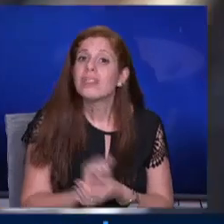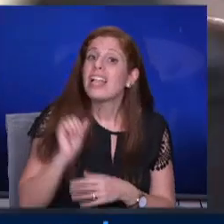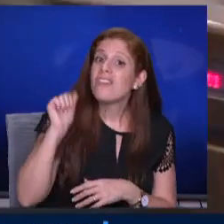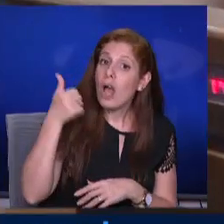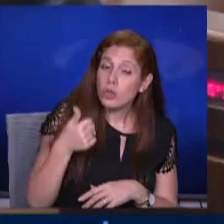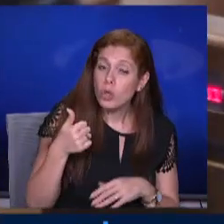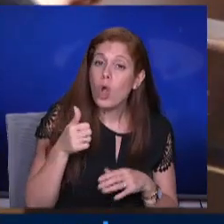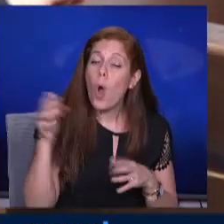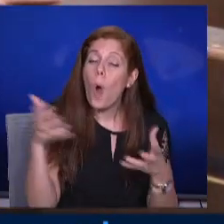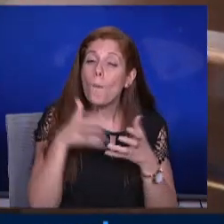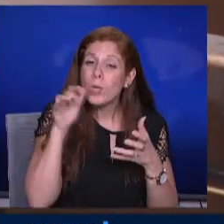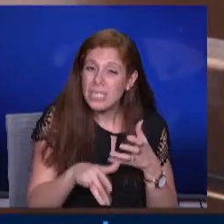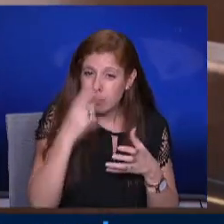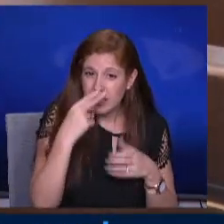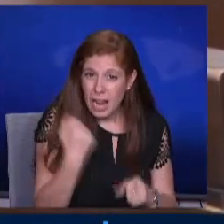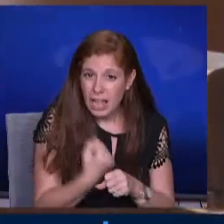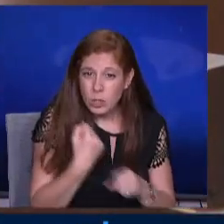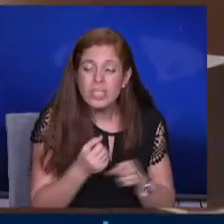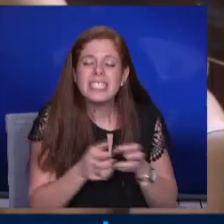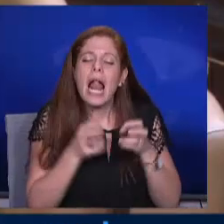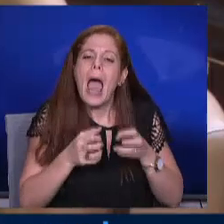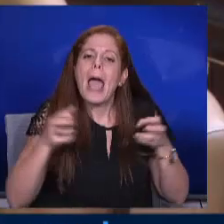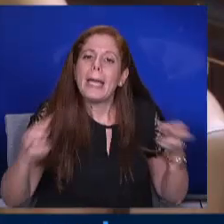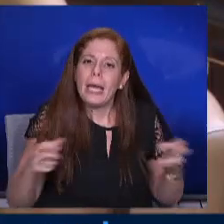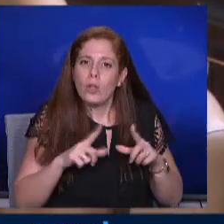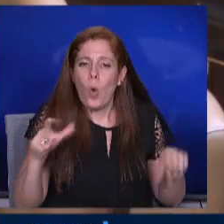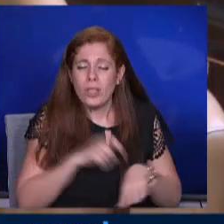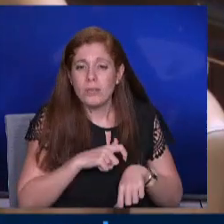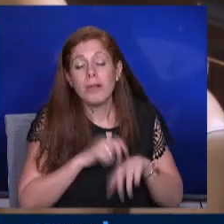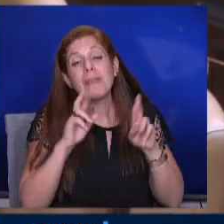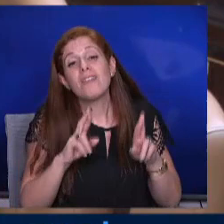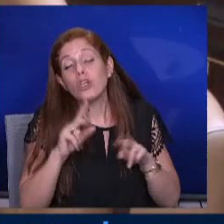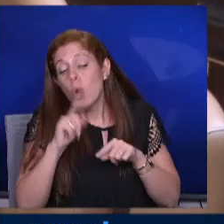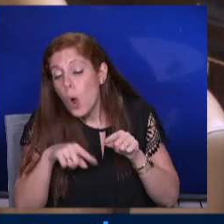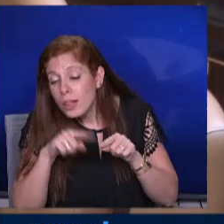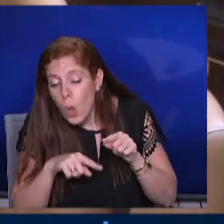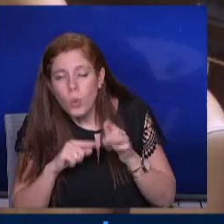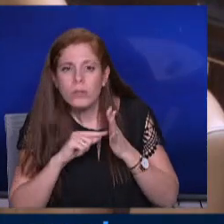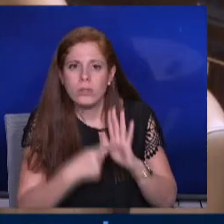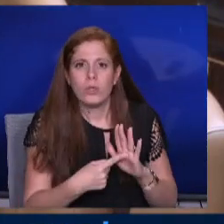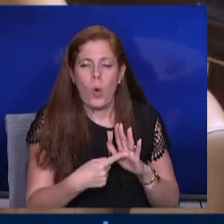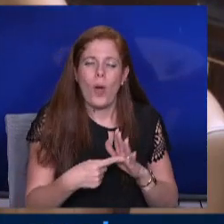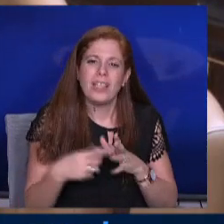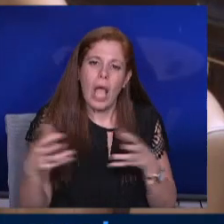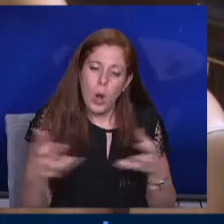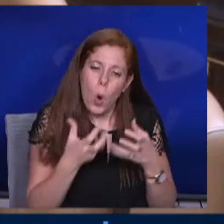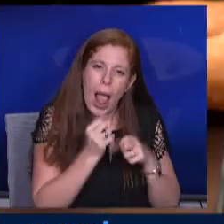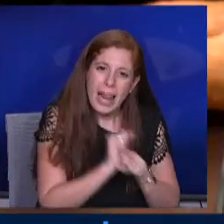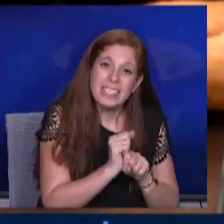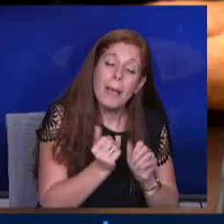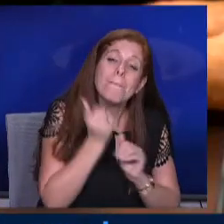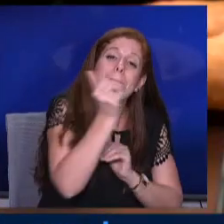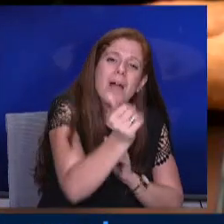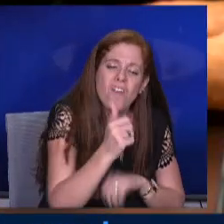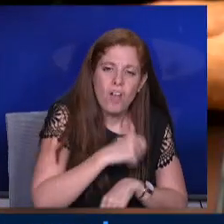מנסה לעשות הוא להאריך את לוחות הזמנים של דיוני התקציב בתקווה שכל טעות קטנה תגרור את הקואליציה אל מעבר לדדליין. יש מסר